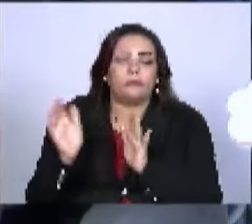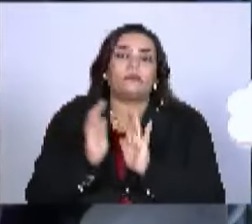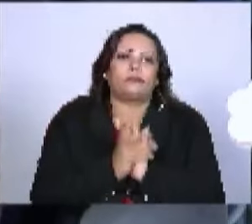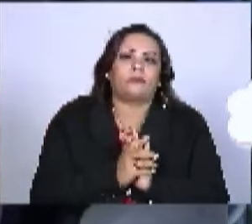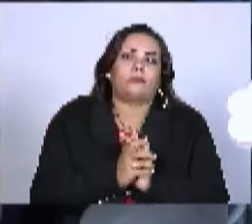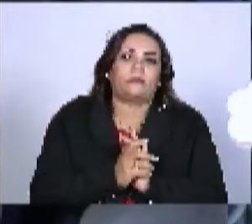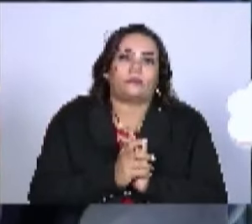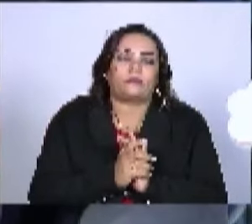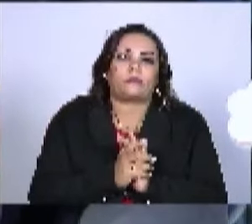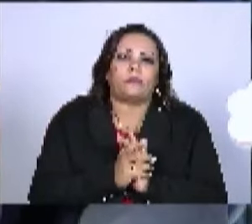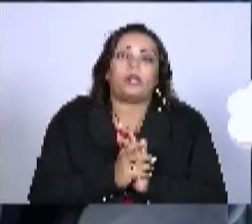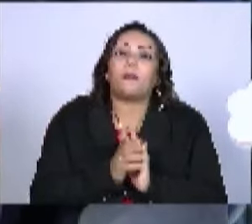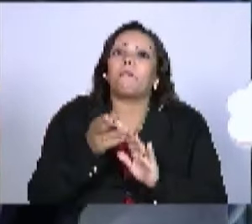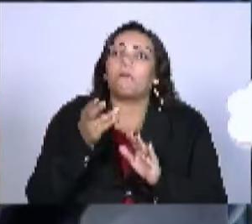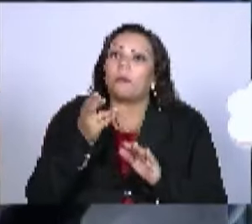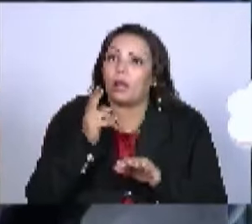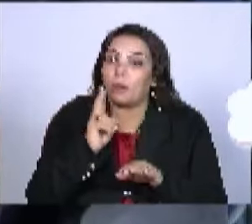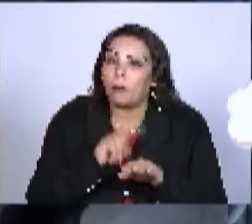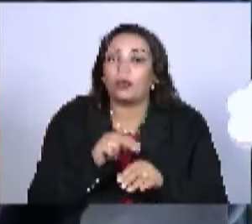الزواج فبرضه